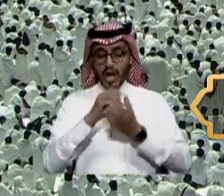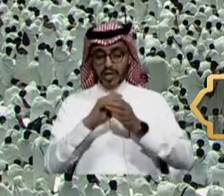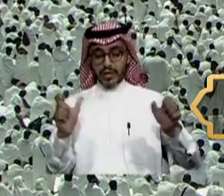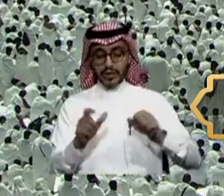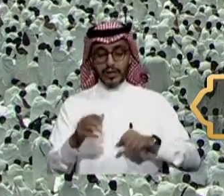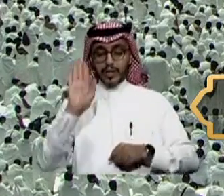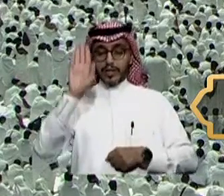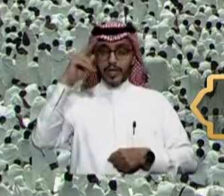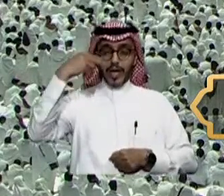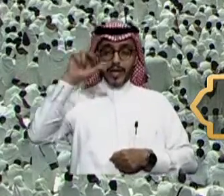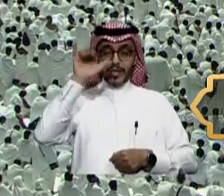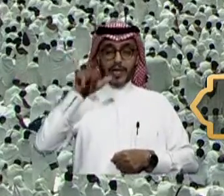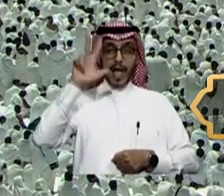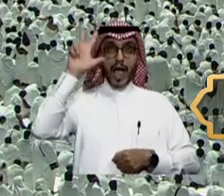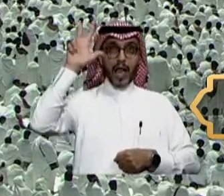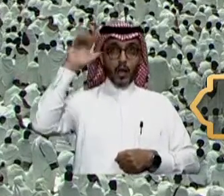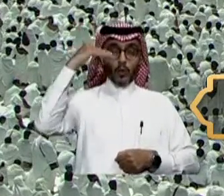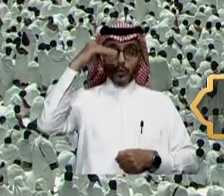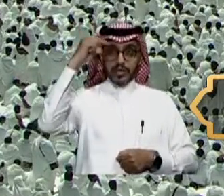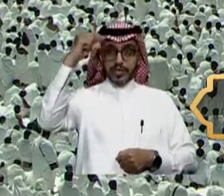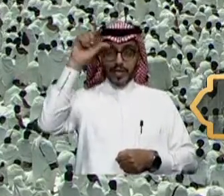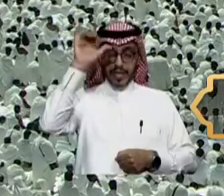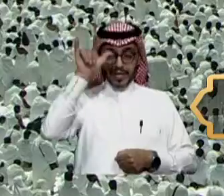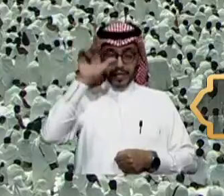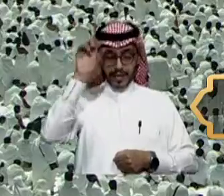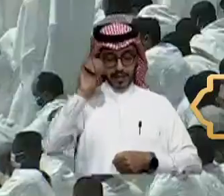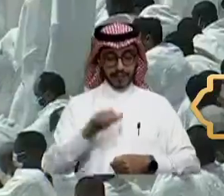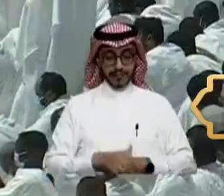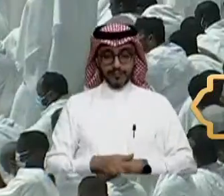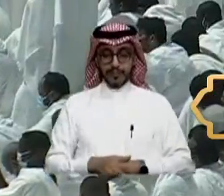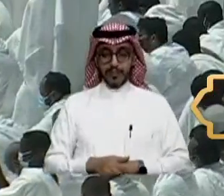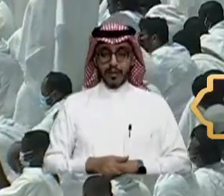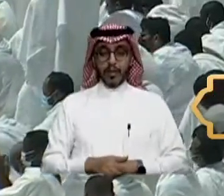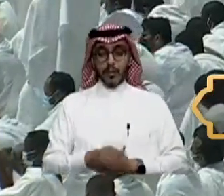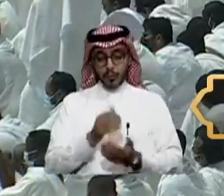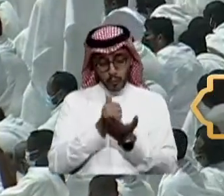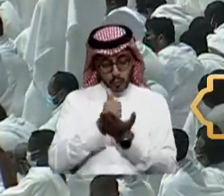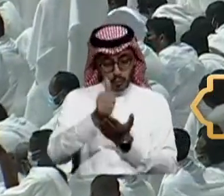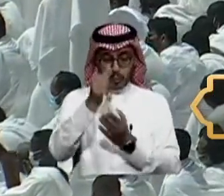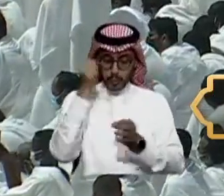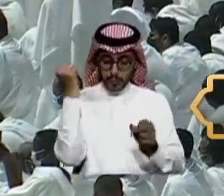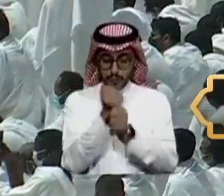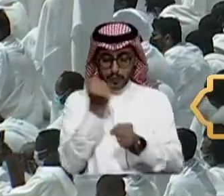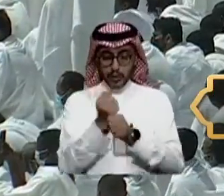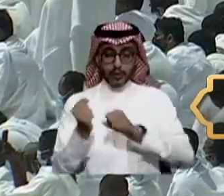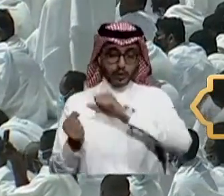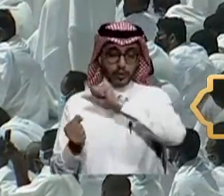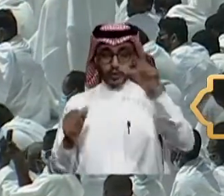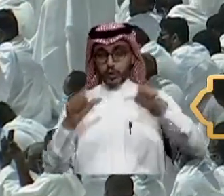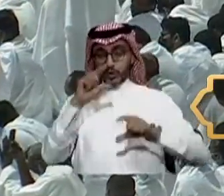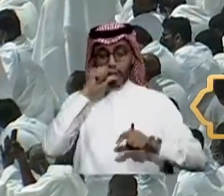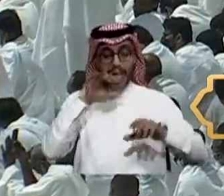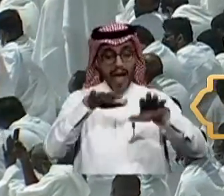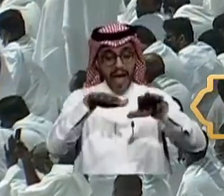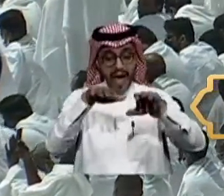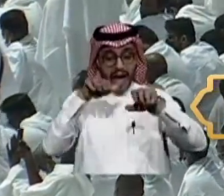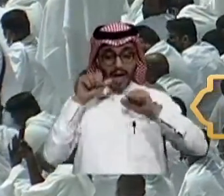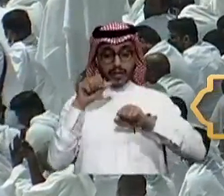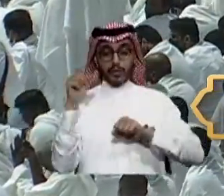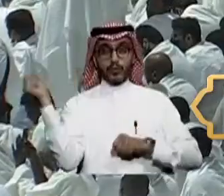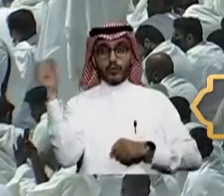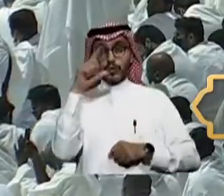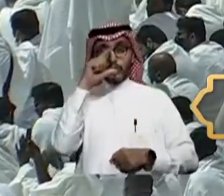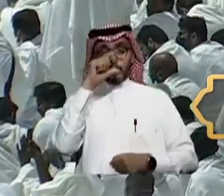ابي سعيد الخدري رضي الله عنه ومن هديه صلى الله عليه وسلم في خروج شهر رمضان